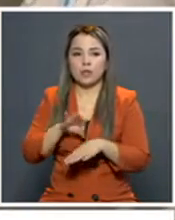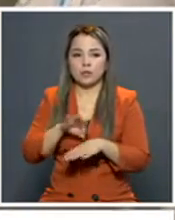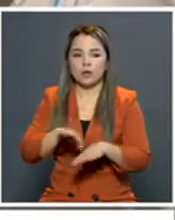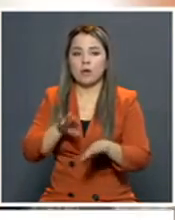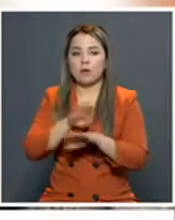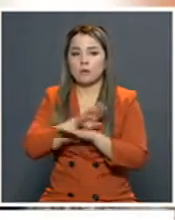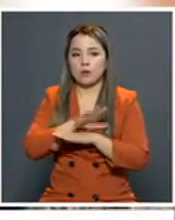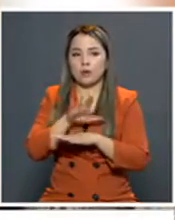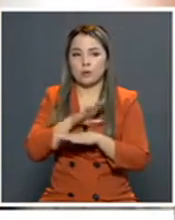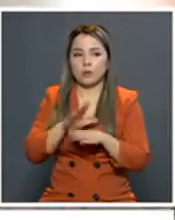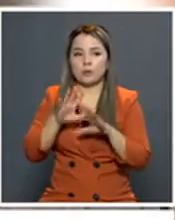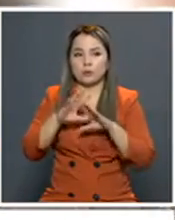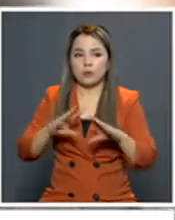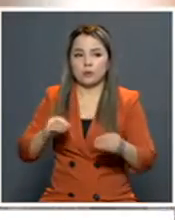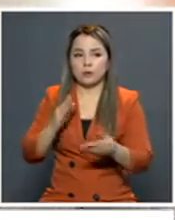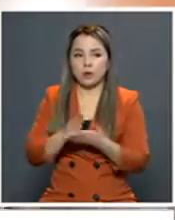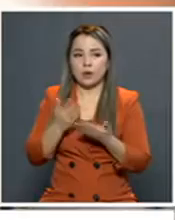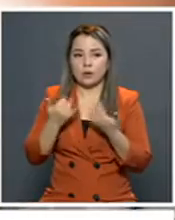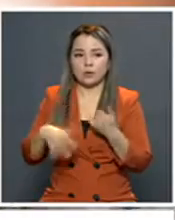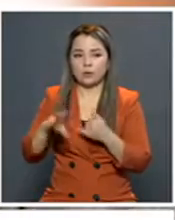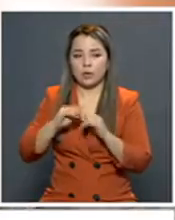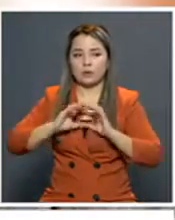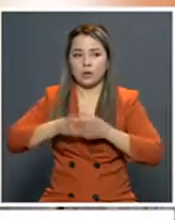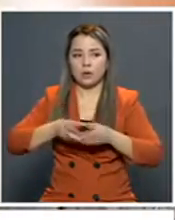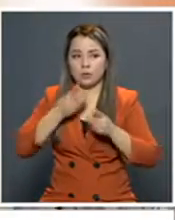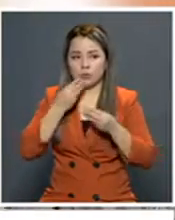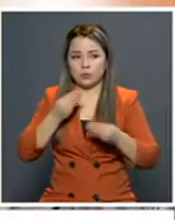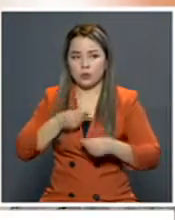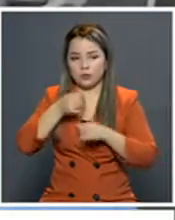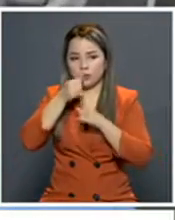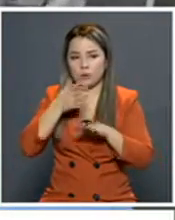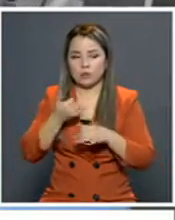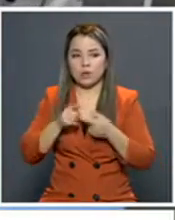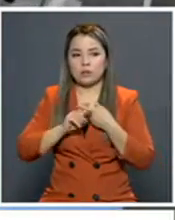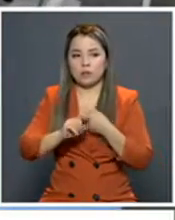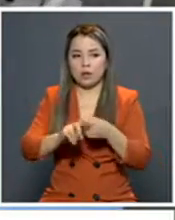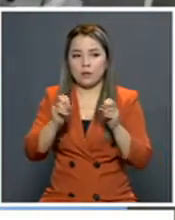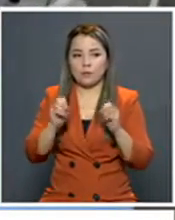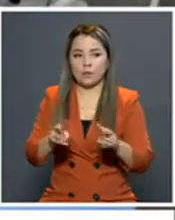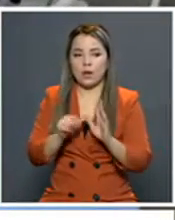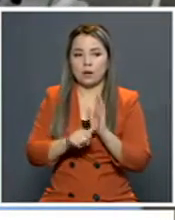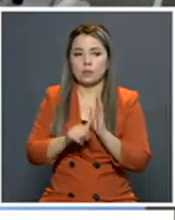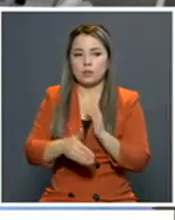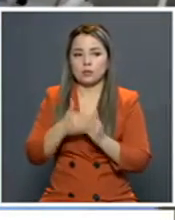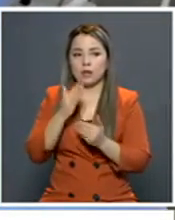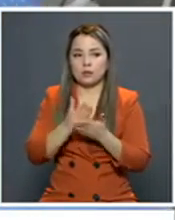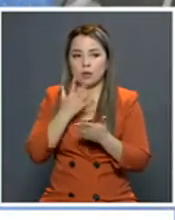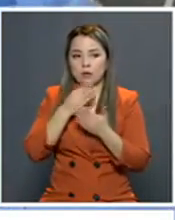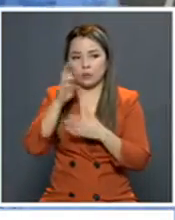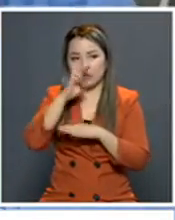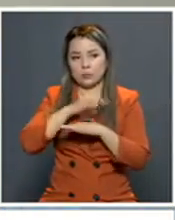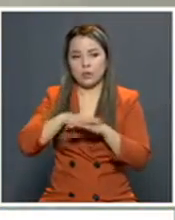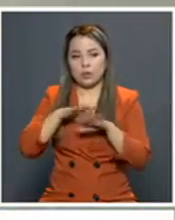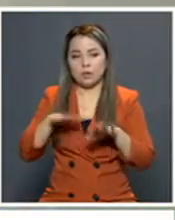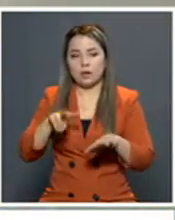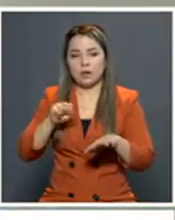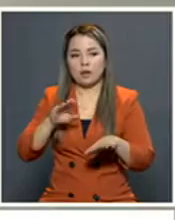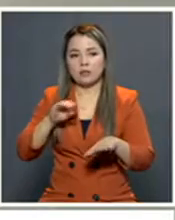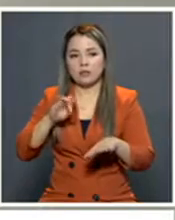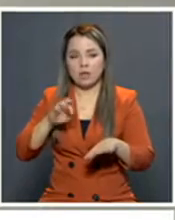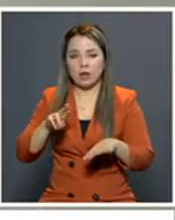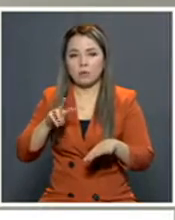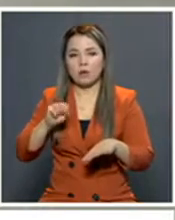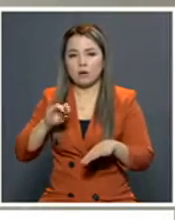эпидемияның ендігі басылған. Дегенмен, әлемдегі жағдай мәз емес. Қазір жұқпалы дерт 60-тан астам елде анықталып отыр. Латвия, Сенегал,